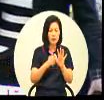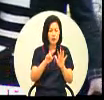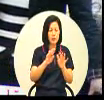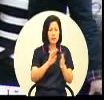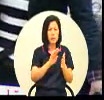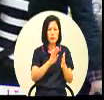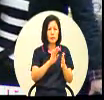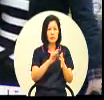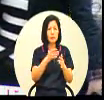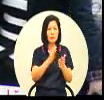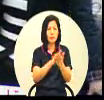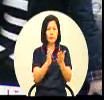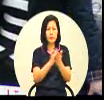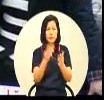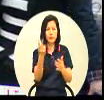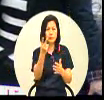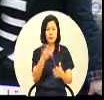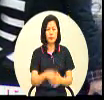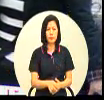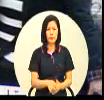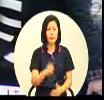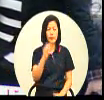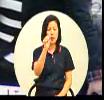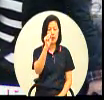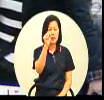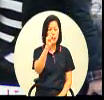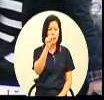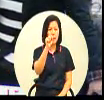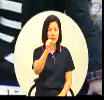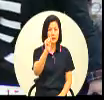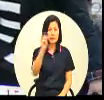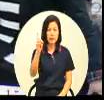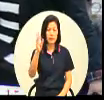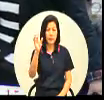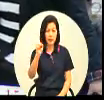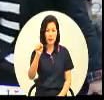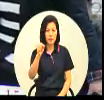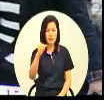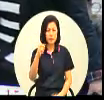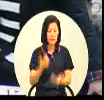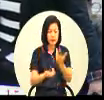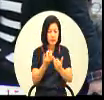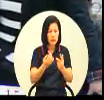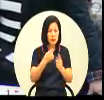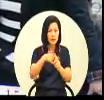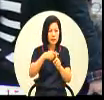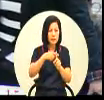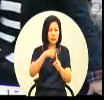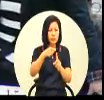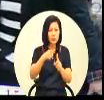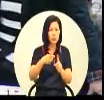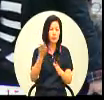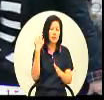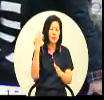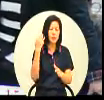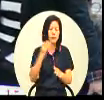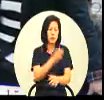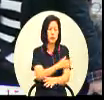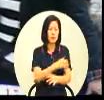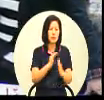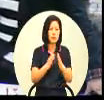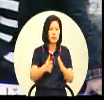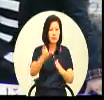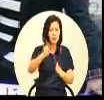哈。这个 SBS 热可塑性弹性体，当时我们的陈市长也特别去提到，有答复本